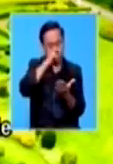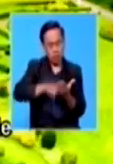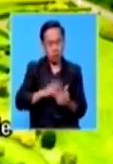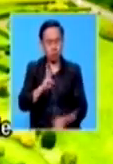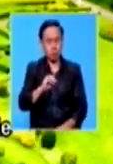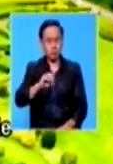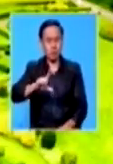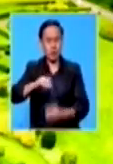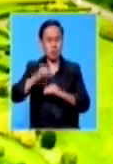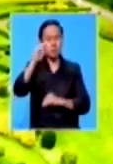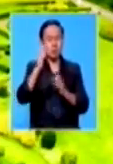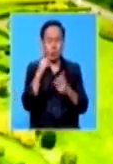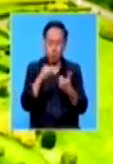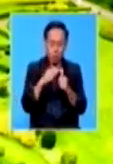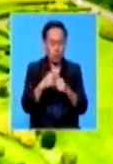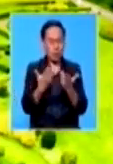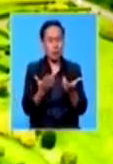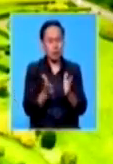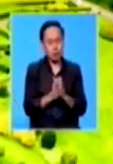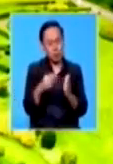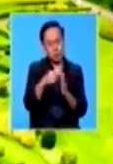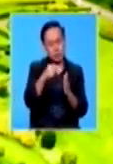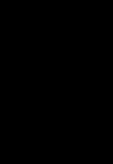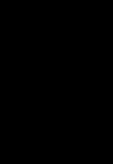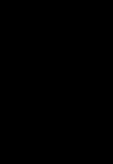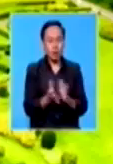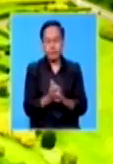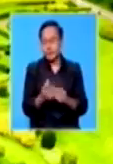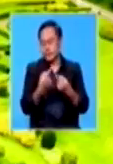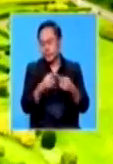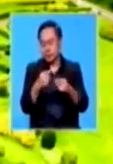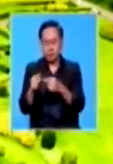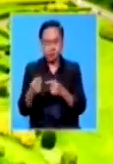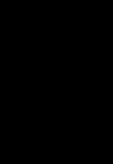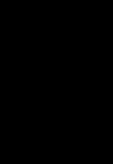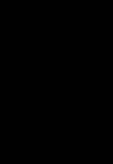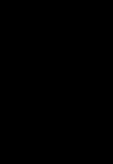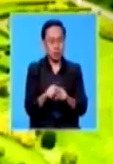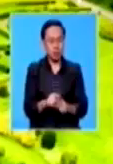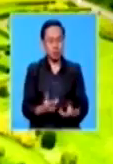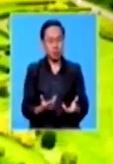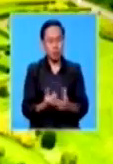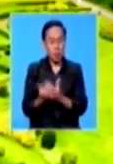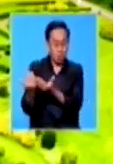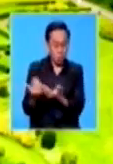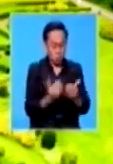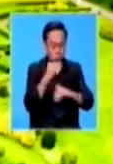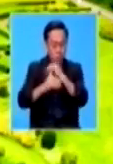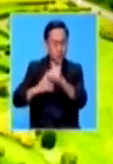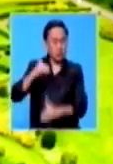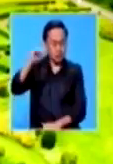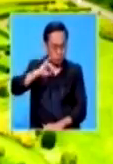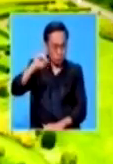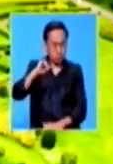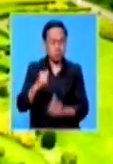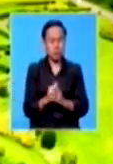นะมองกลุ่มเล็กๆมันไม่จบอ่ะนะมีคนตรงนี้อยากดีอยากได้มันใช้งวดทั้งสิ้นลูกต้องดีกว่าพ่อนะร่ำ